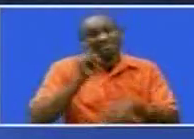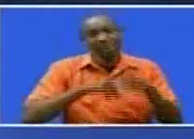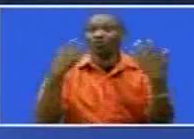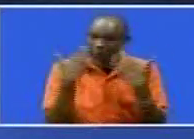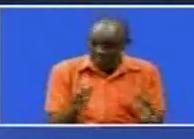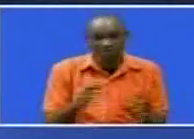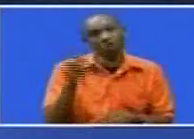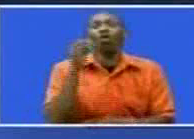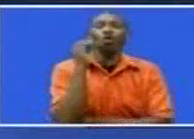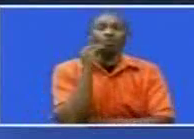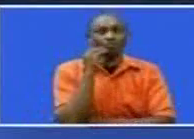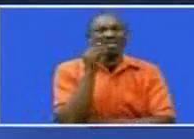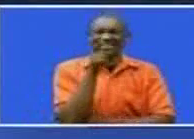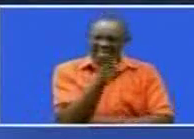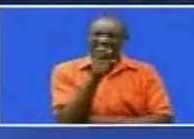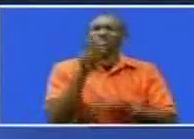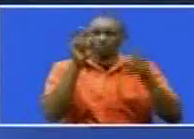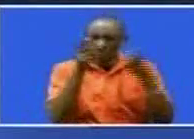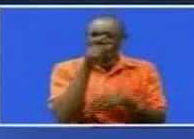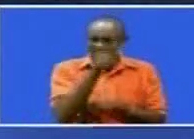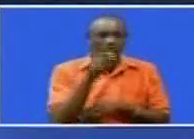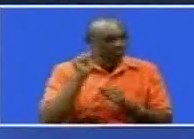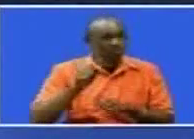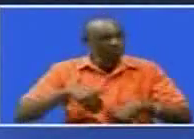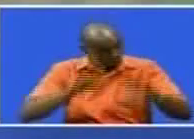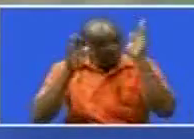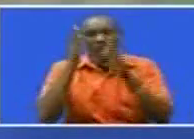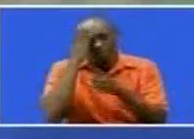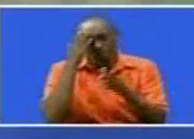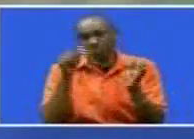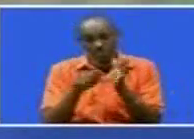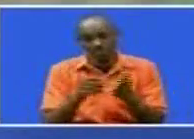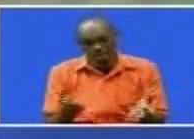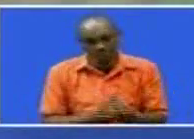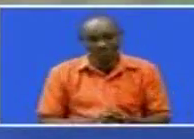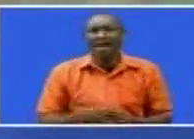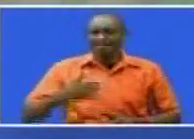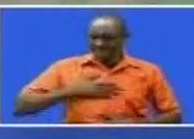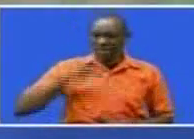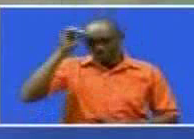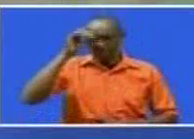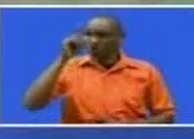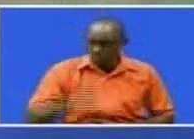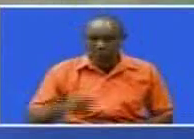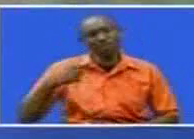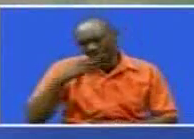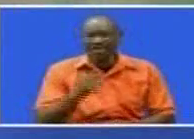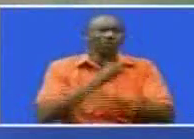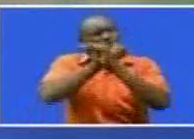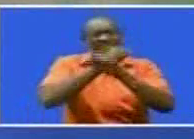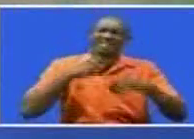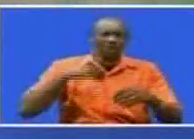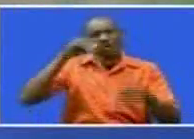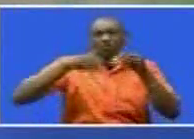wanachunga kura zao. Ni swala ambalo bila shaka tutakuwa tunalifuatilia kwa kina. Maoni yangu, ingekuwa vizuri sana tungechunga kura zetu, kwa sababu